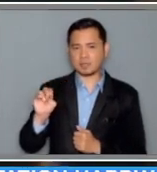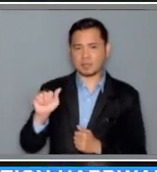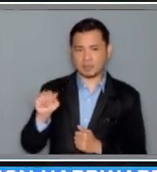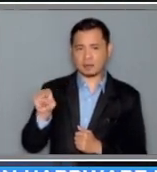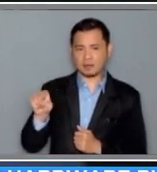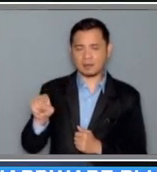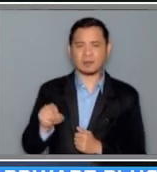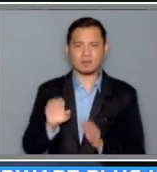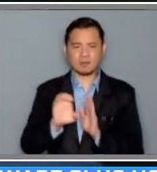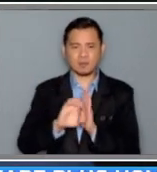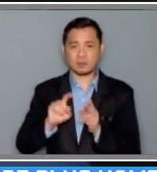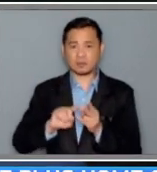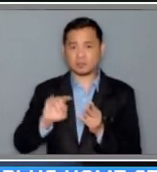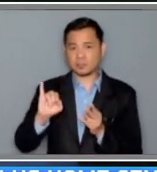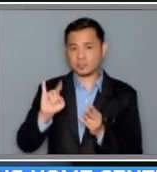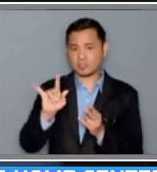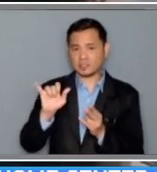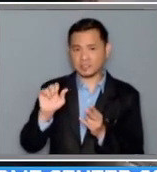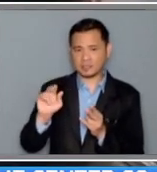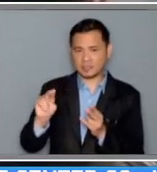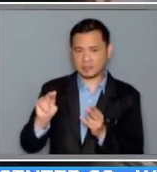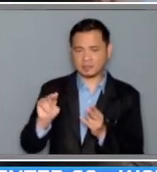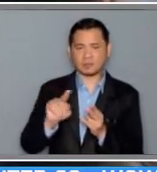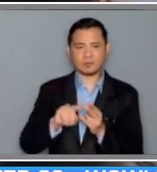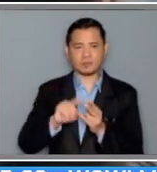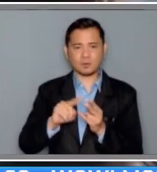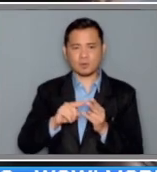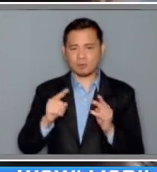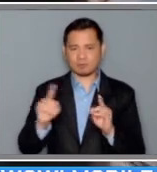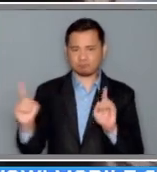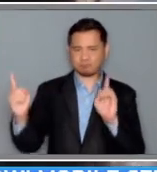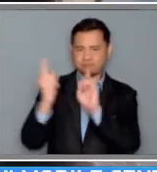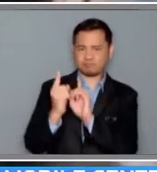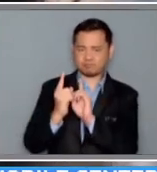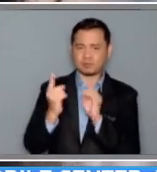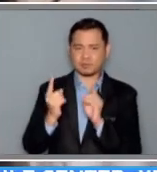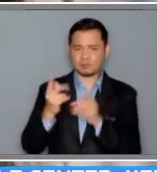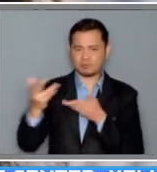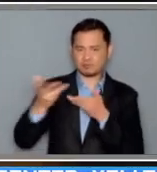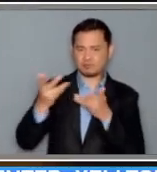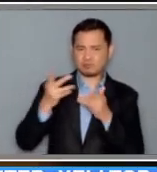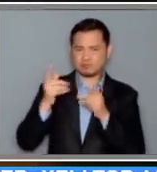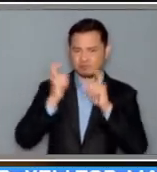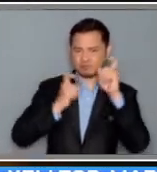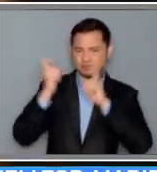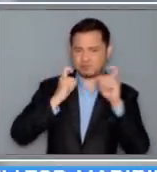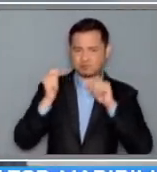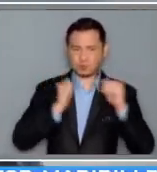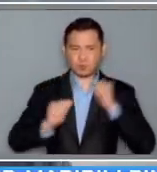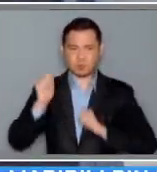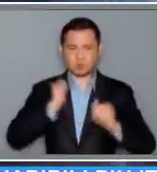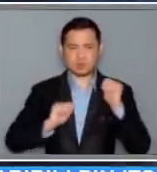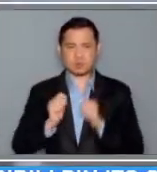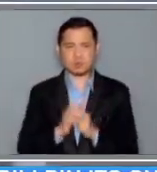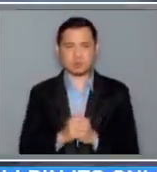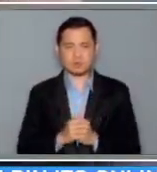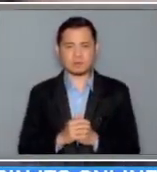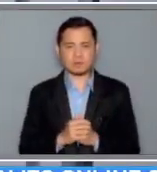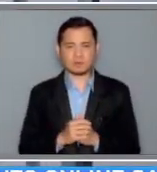Gillian Ward bilang si Annalyn. Para malaman niyang may asawa siyang demonyo! Langhiya ka, demonyo ka